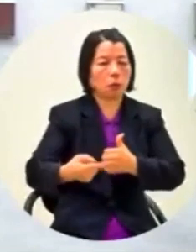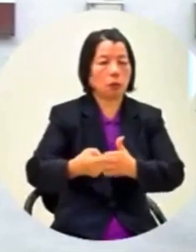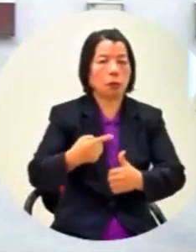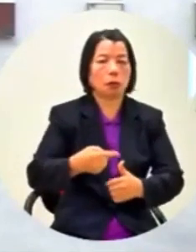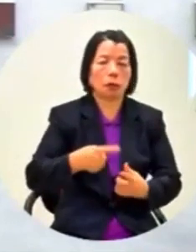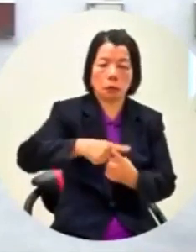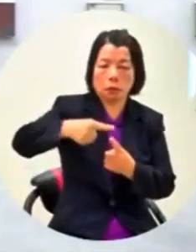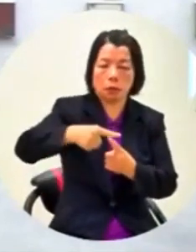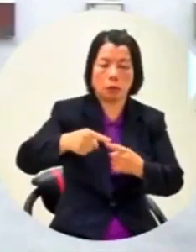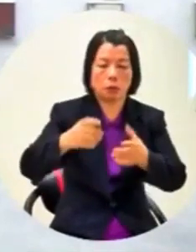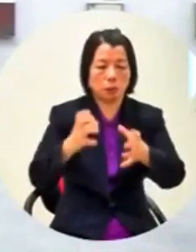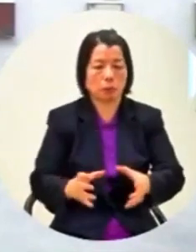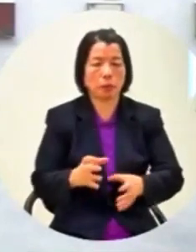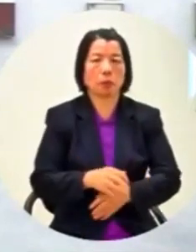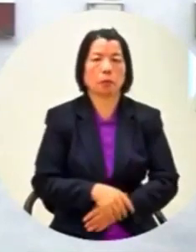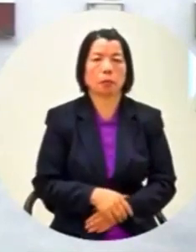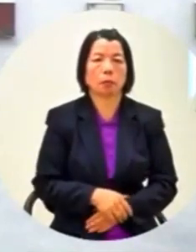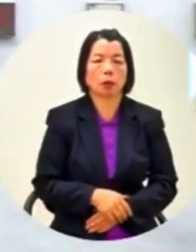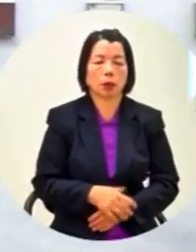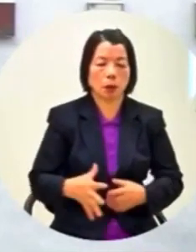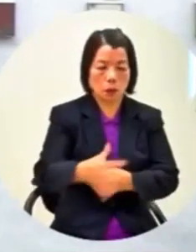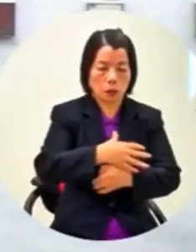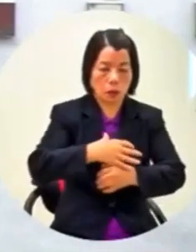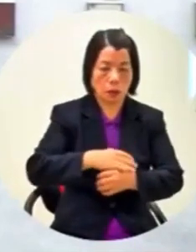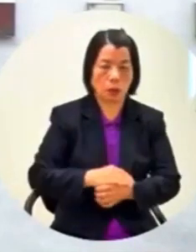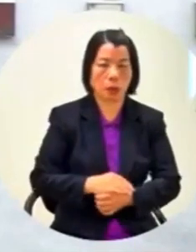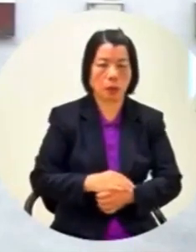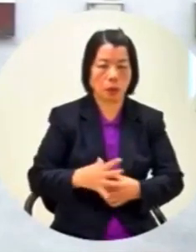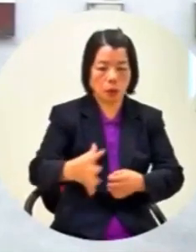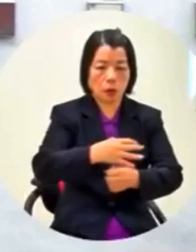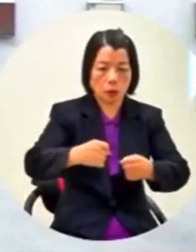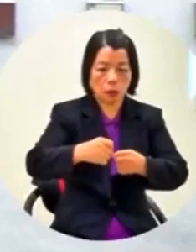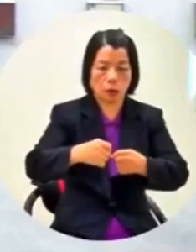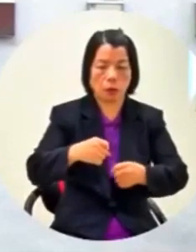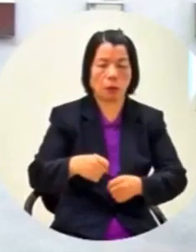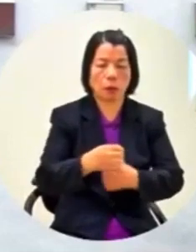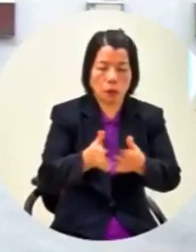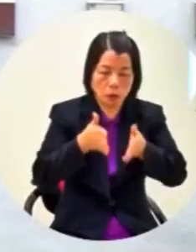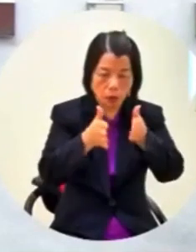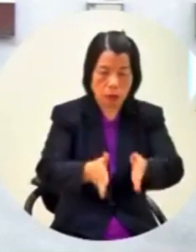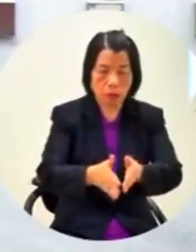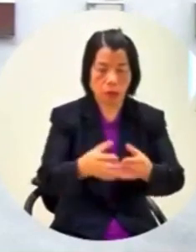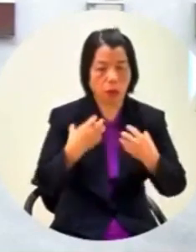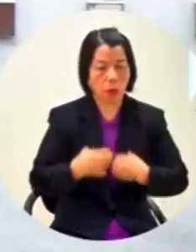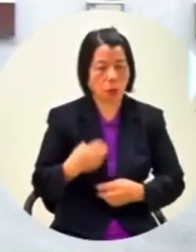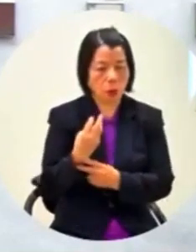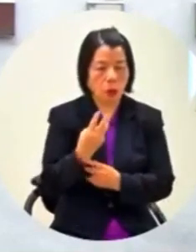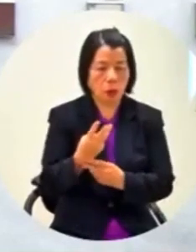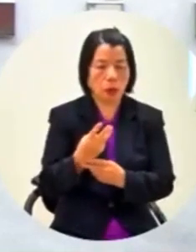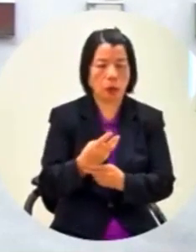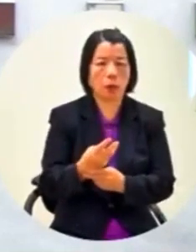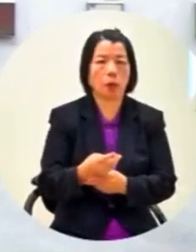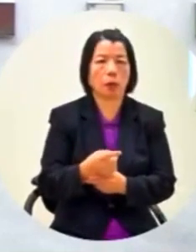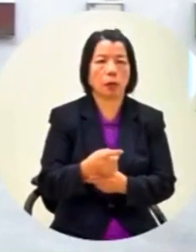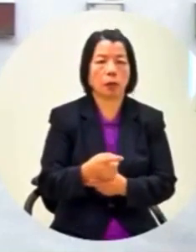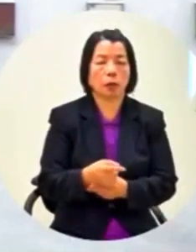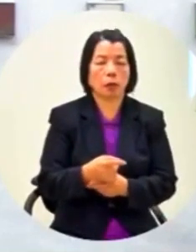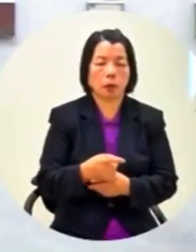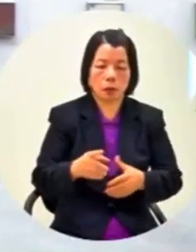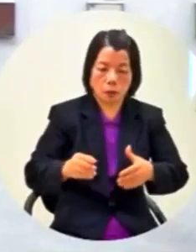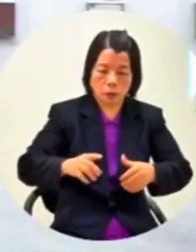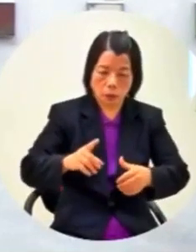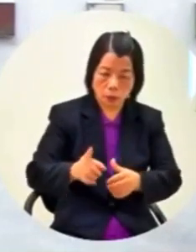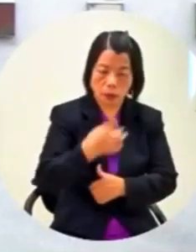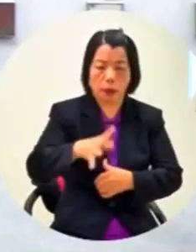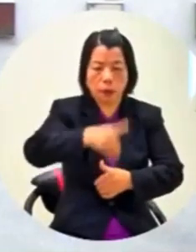全台湾第一个针对严重特殊传染性肺炎一级开设的地方政府。